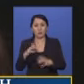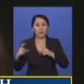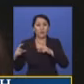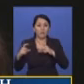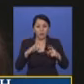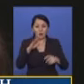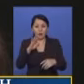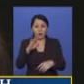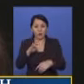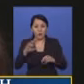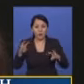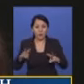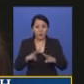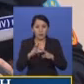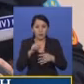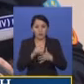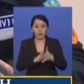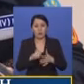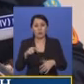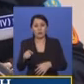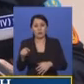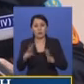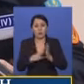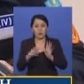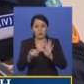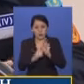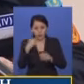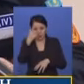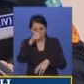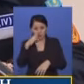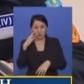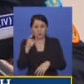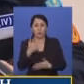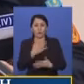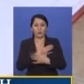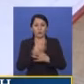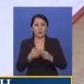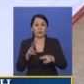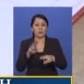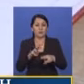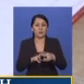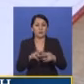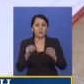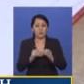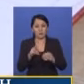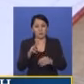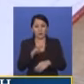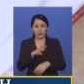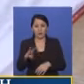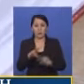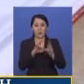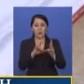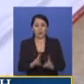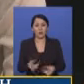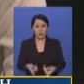тұрғын вагонынан өрт шығып, салдарынан 1960 жылы туған ер адам көз жұмды. Қызыл жалын 10 шаршы метрді шарпыған. Төтенше